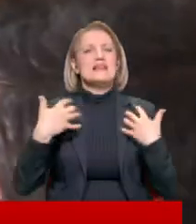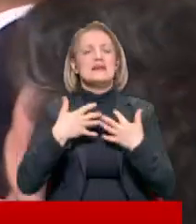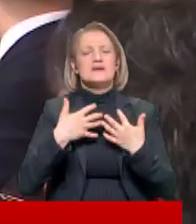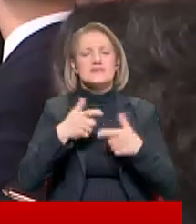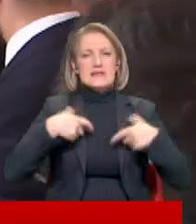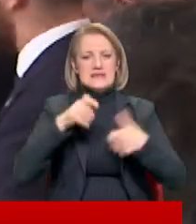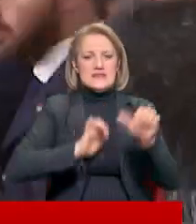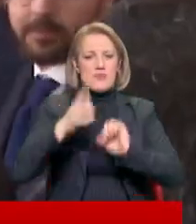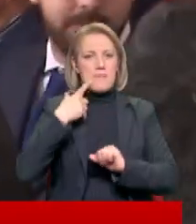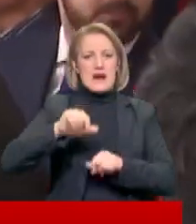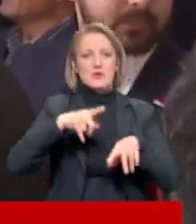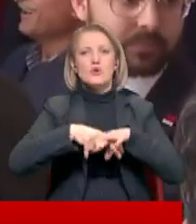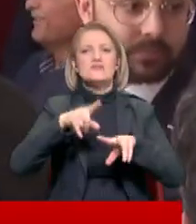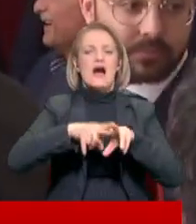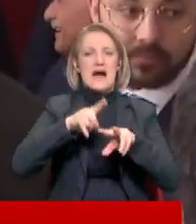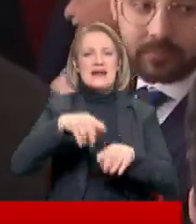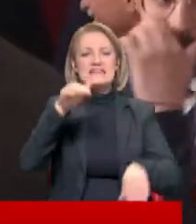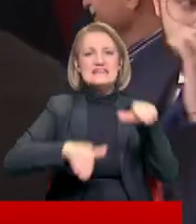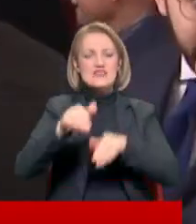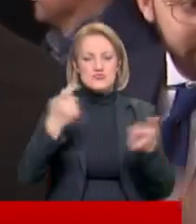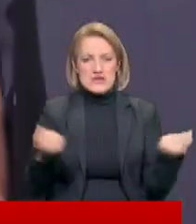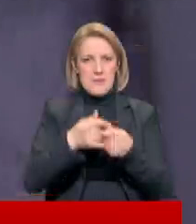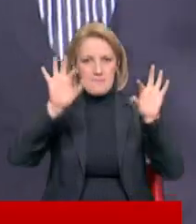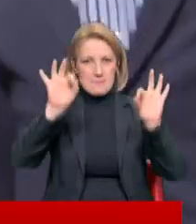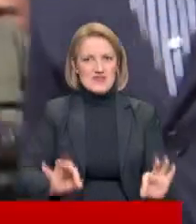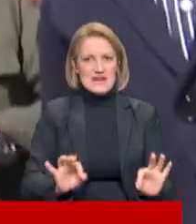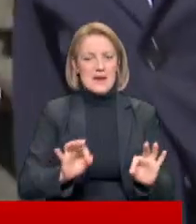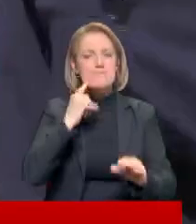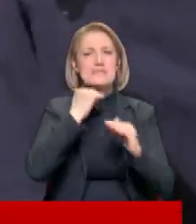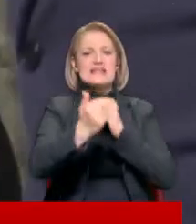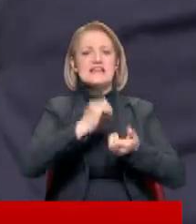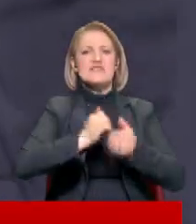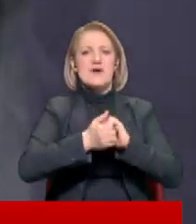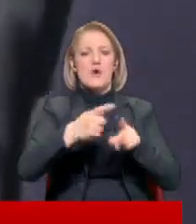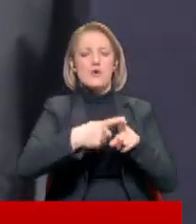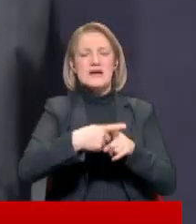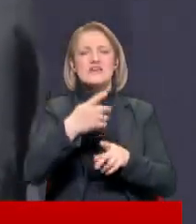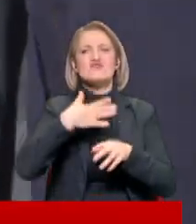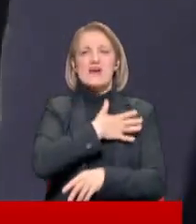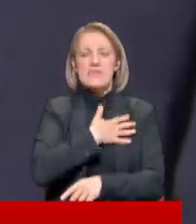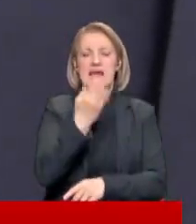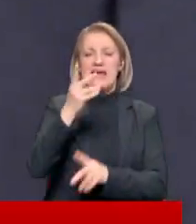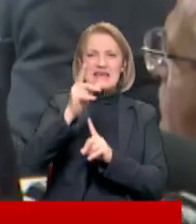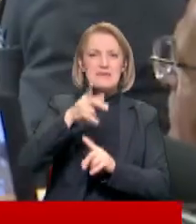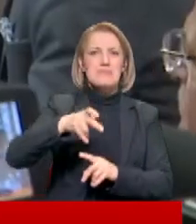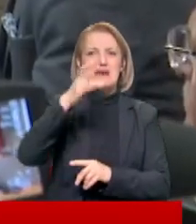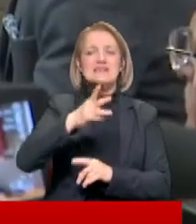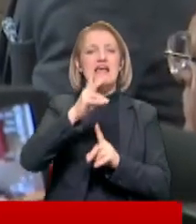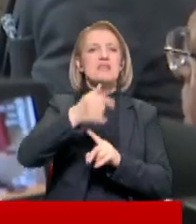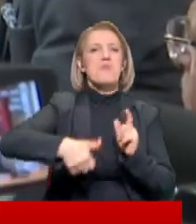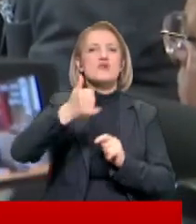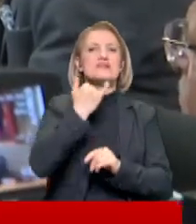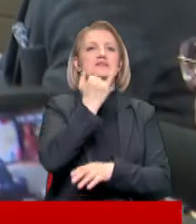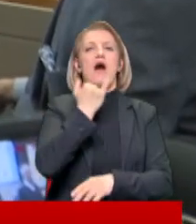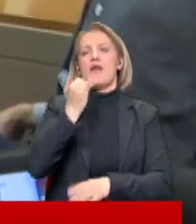Bakanı Hulusi Akar seçim çalışmalarına start verirken Millet İttifakı ortağı CHP ve İyi Parti'nin il başkanlıklarını da ziyaret